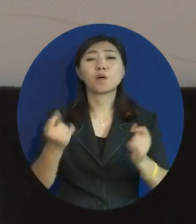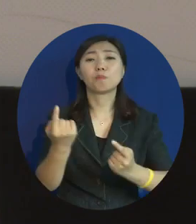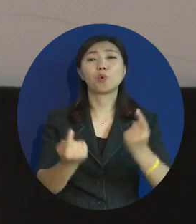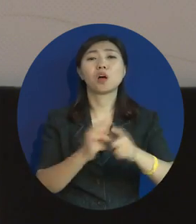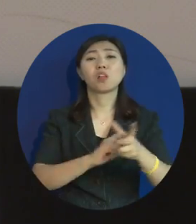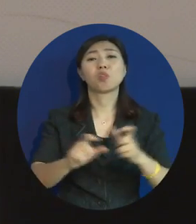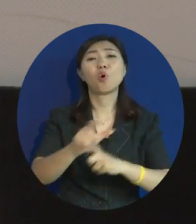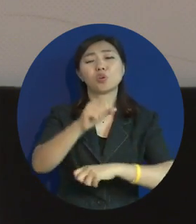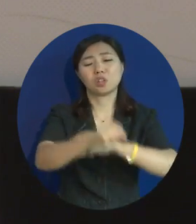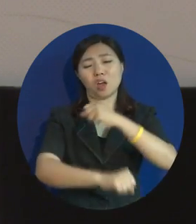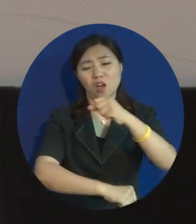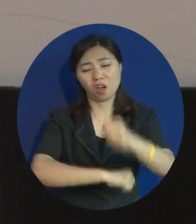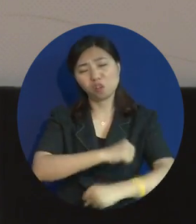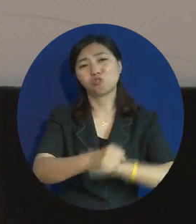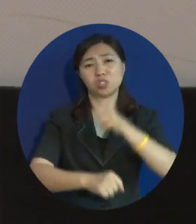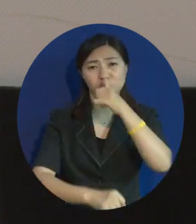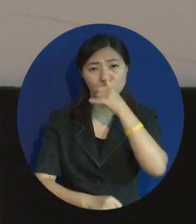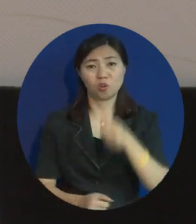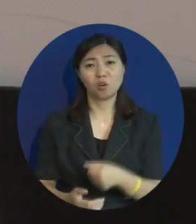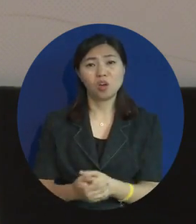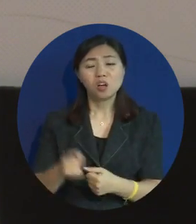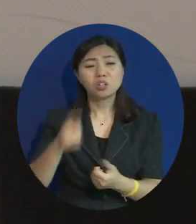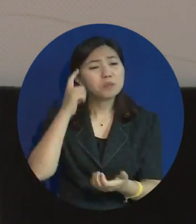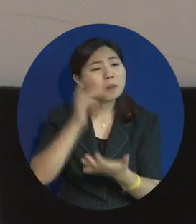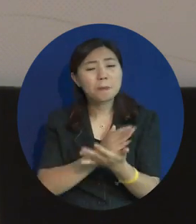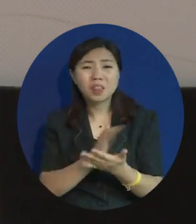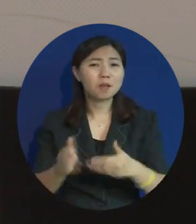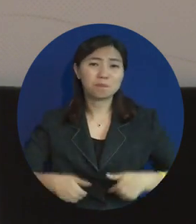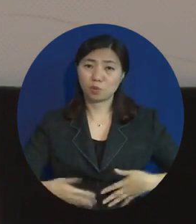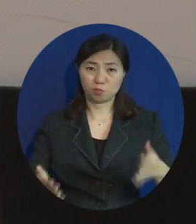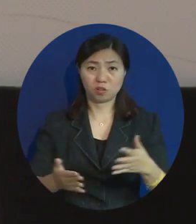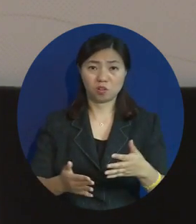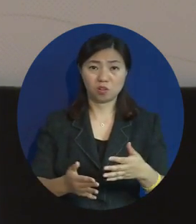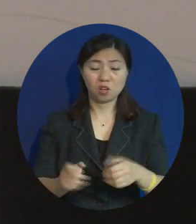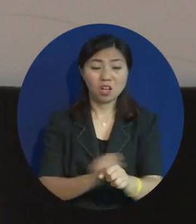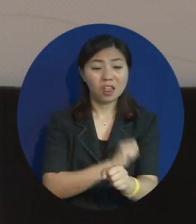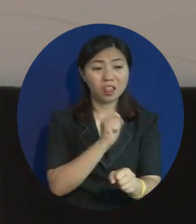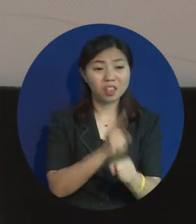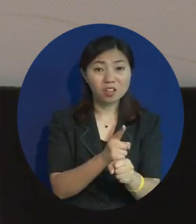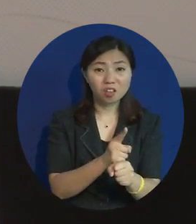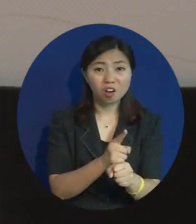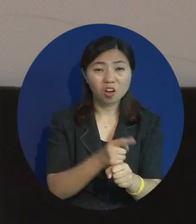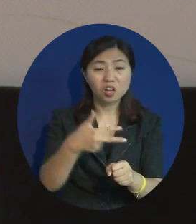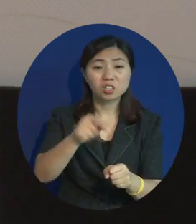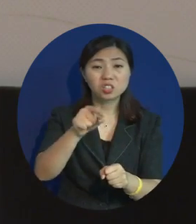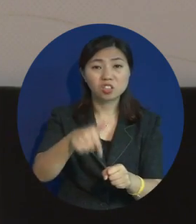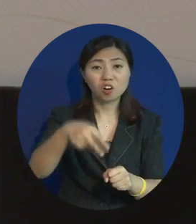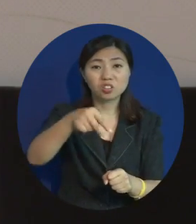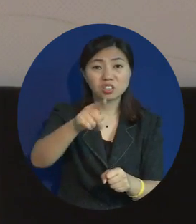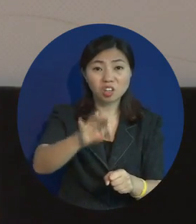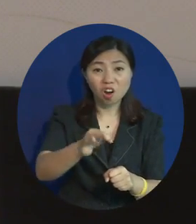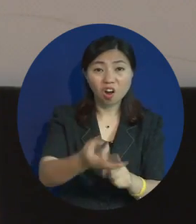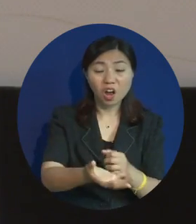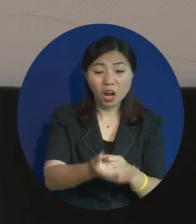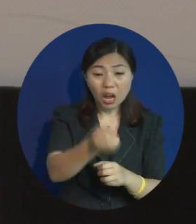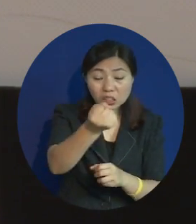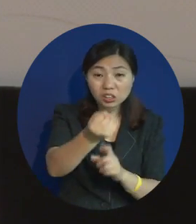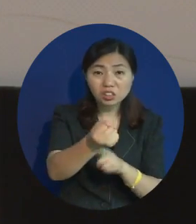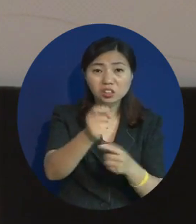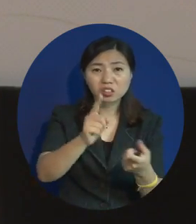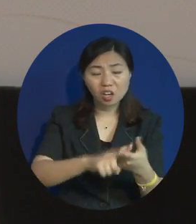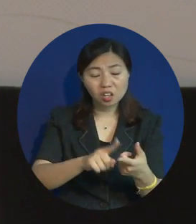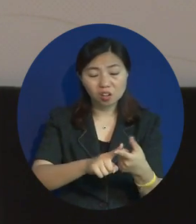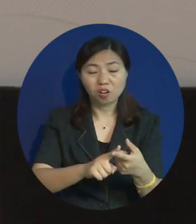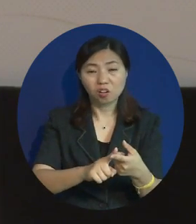그래서 그건 따질 필요가 없어. 그러니까 적성은 있기도 하고 없기도 하는데, 있다 할 때는